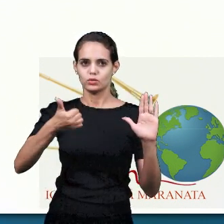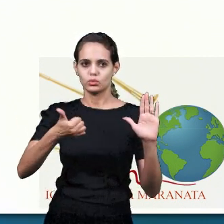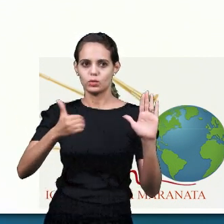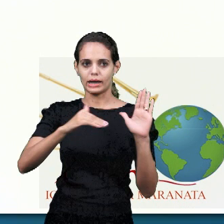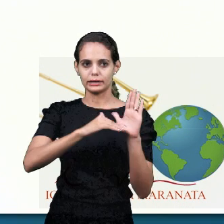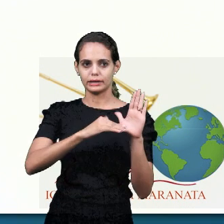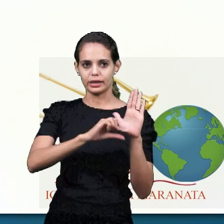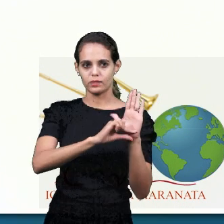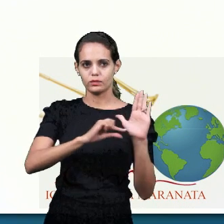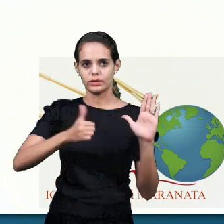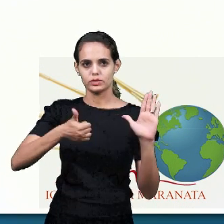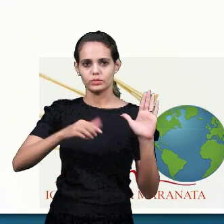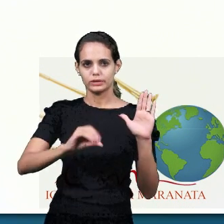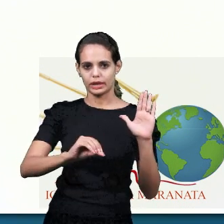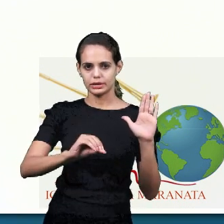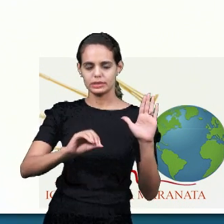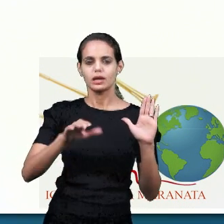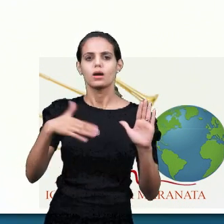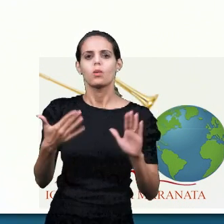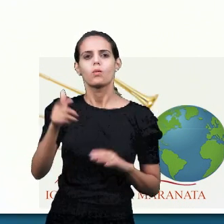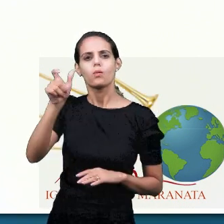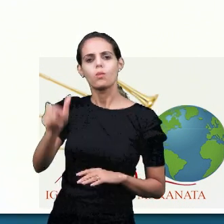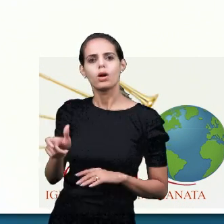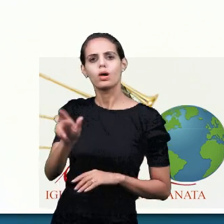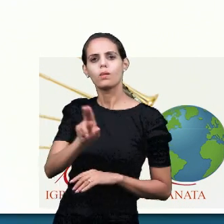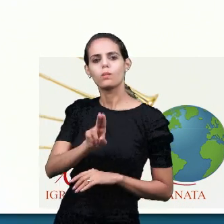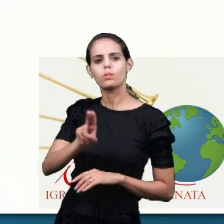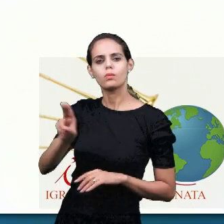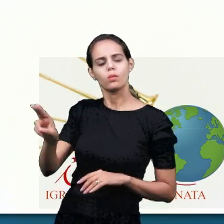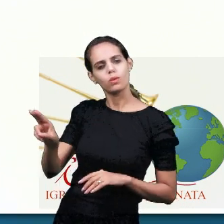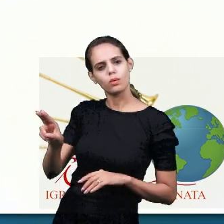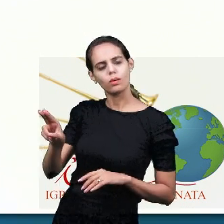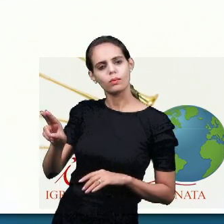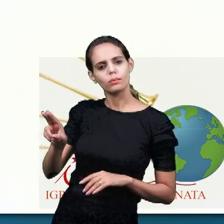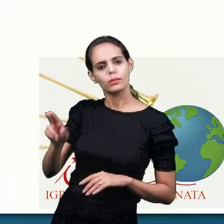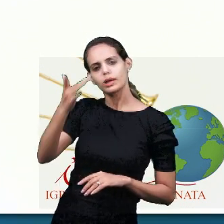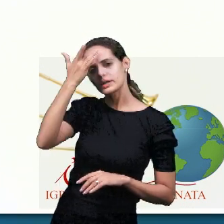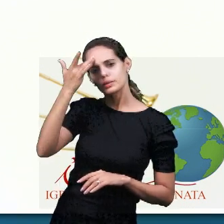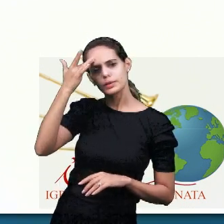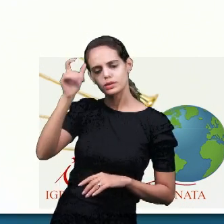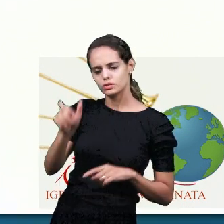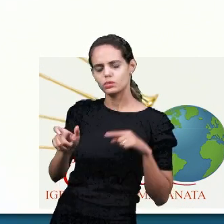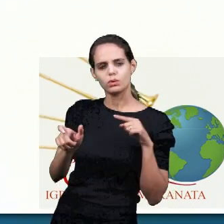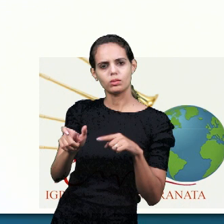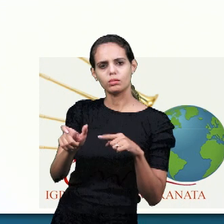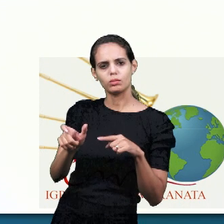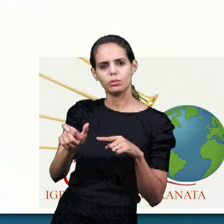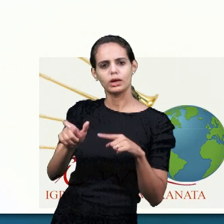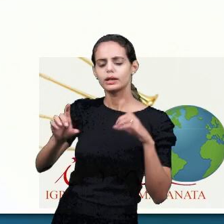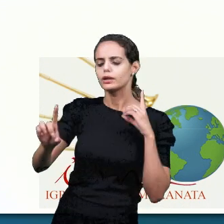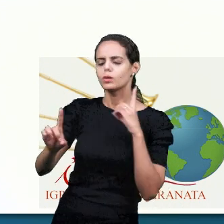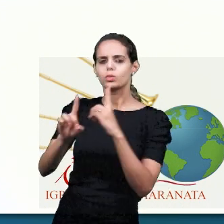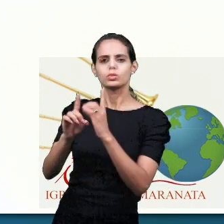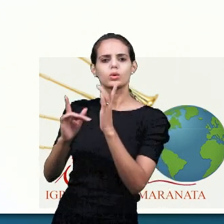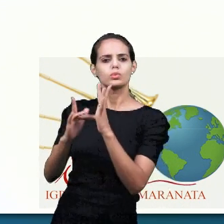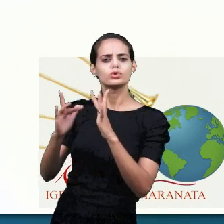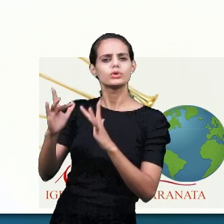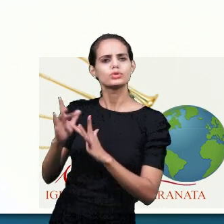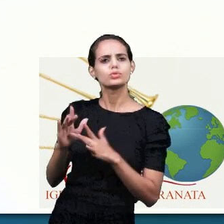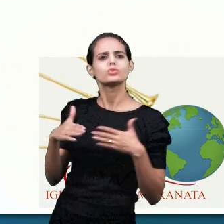nom du personnage biblique de cette rencontre avec le Seigneur Jésus? Regardez